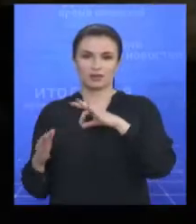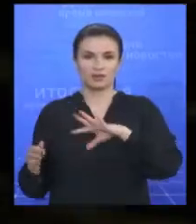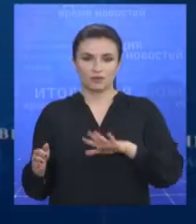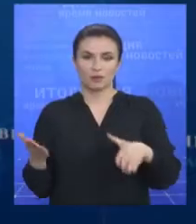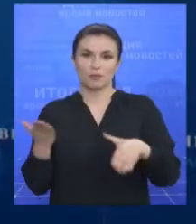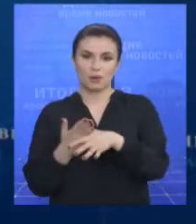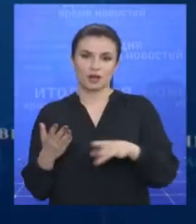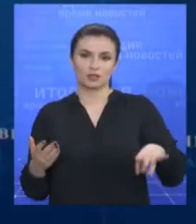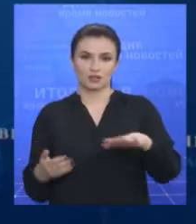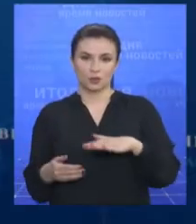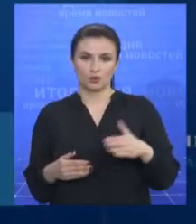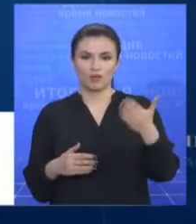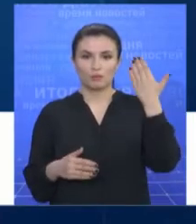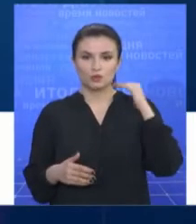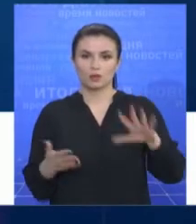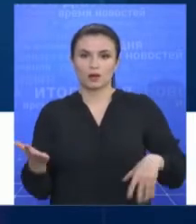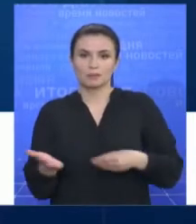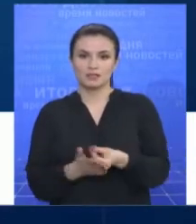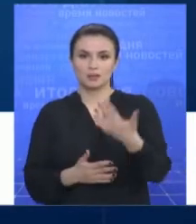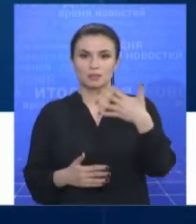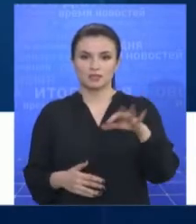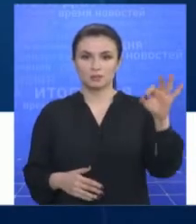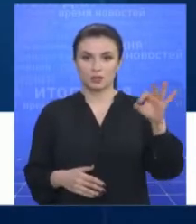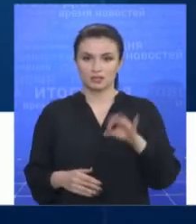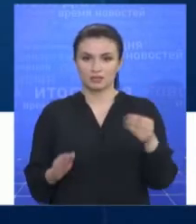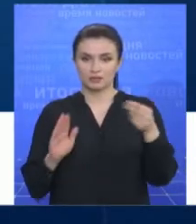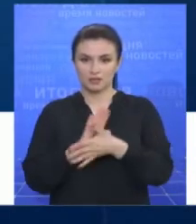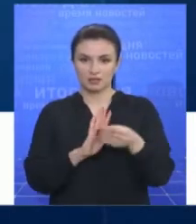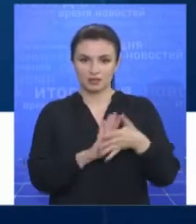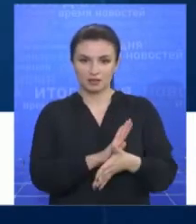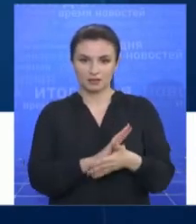помогает регион. В прошлые годы мы компенсировали 50% затрат,